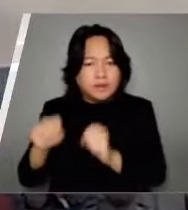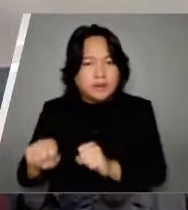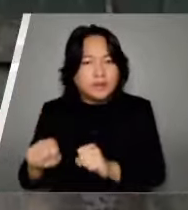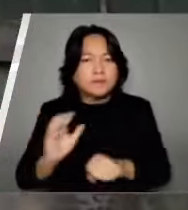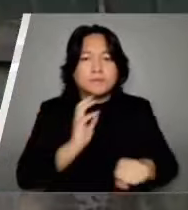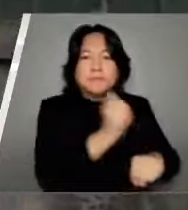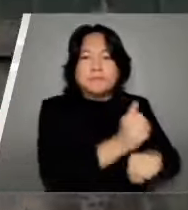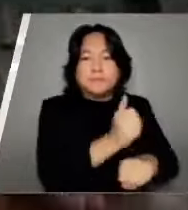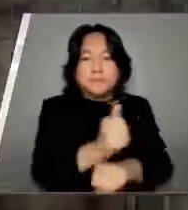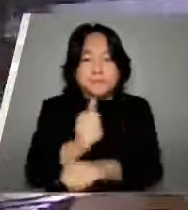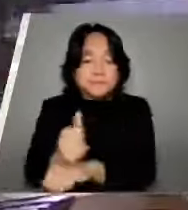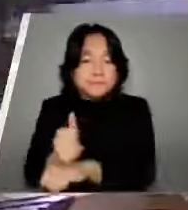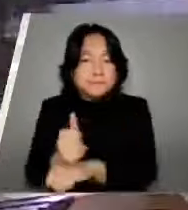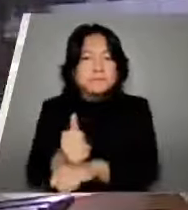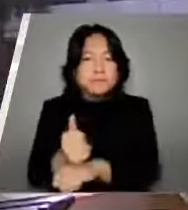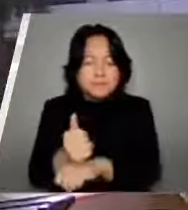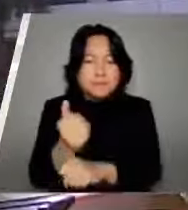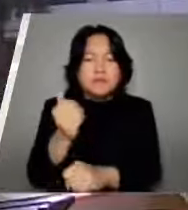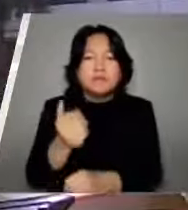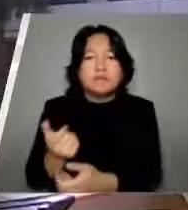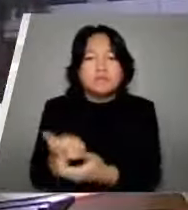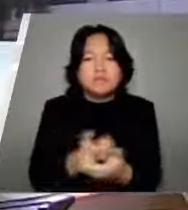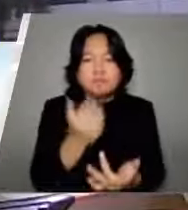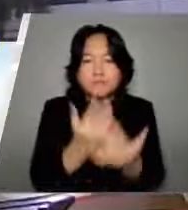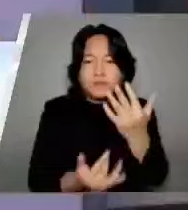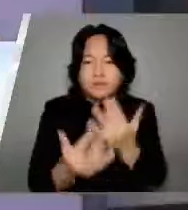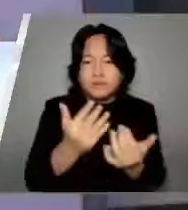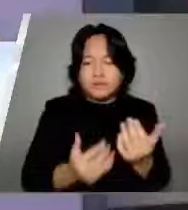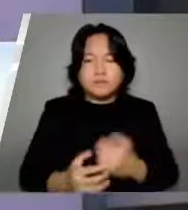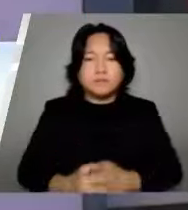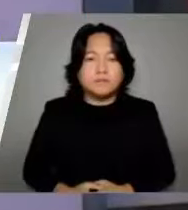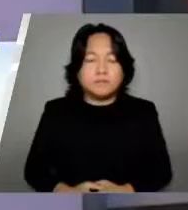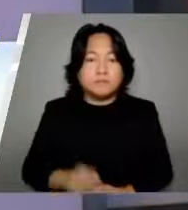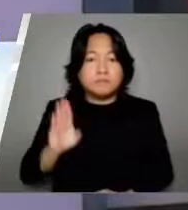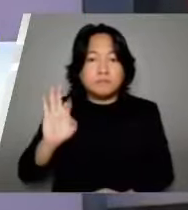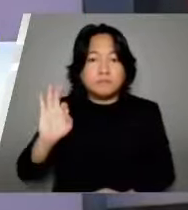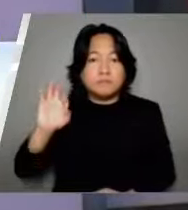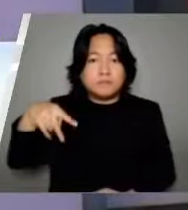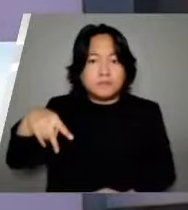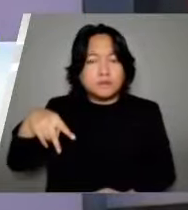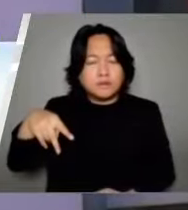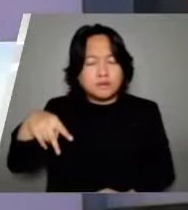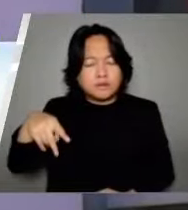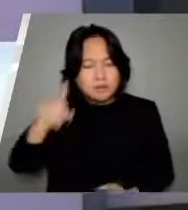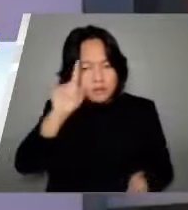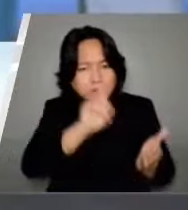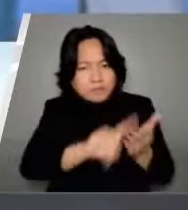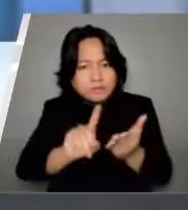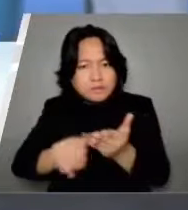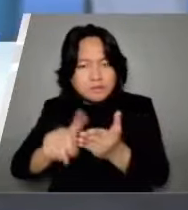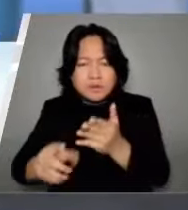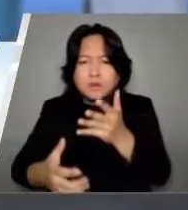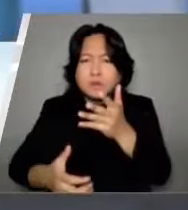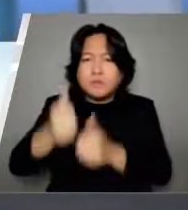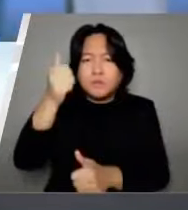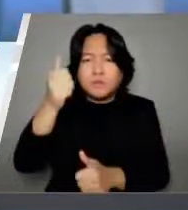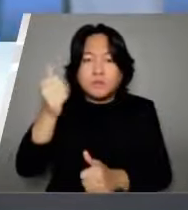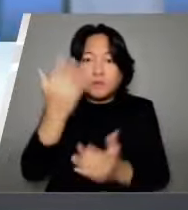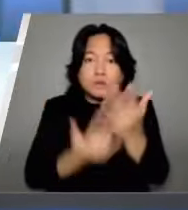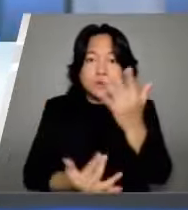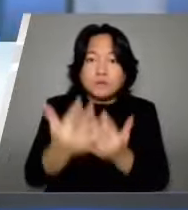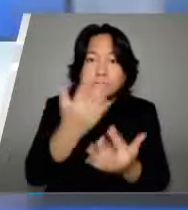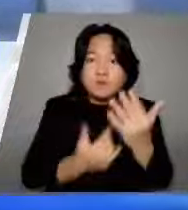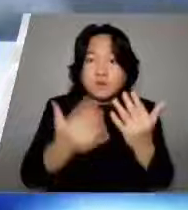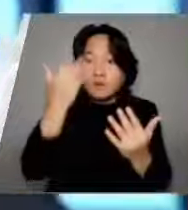yung ating mga fire station. Nakita rin daw ng BFP sa kanilang pagsisiyasat na karamihan sa mga sunog ngayon ay dahil sa overuse